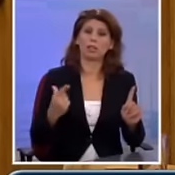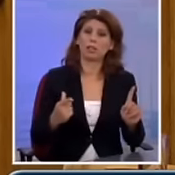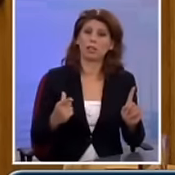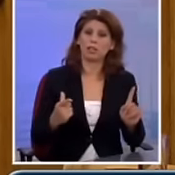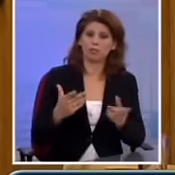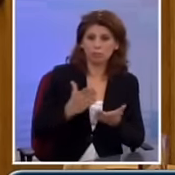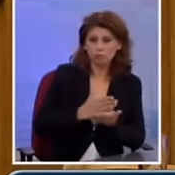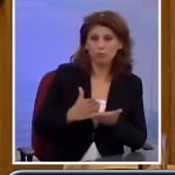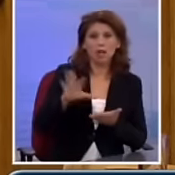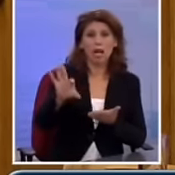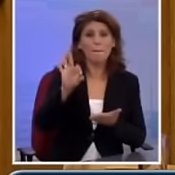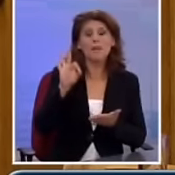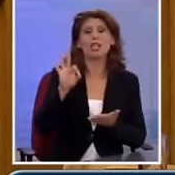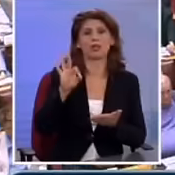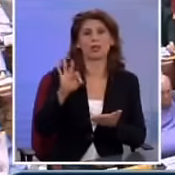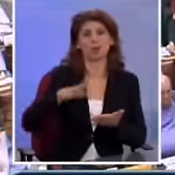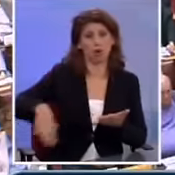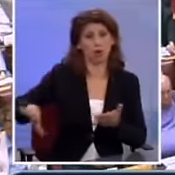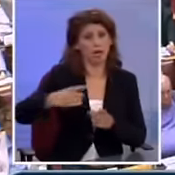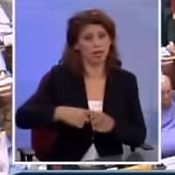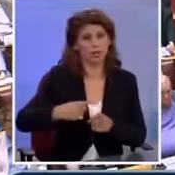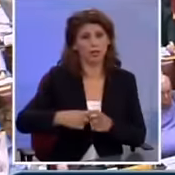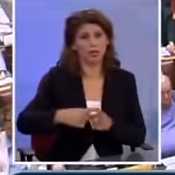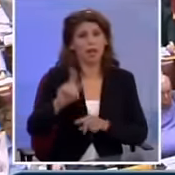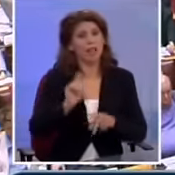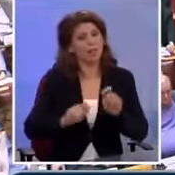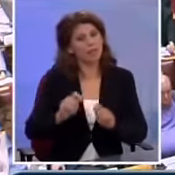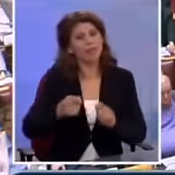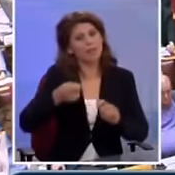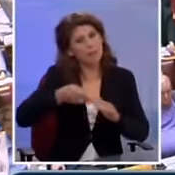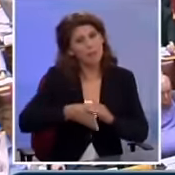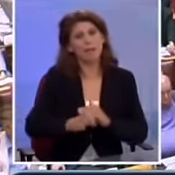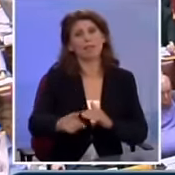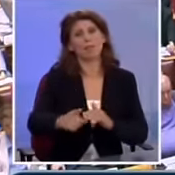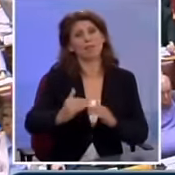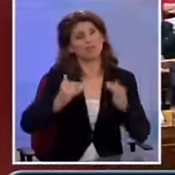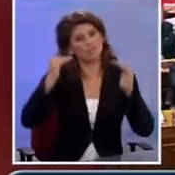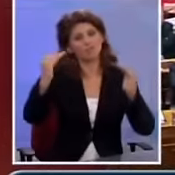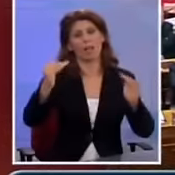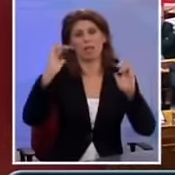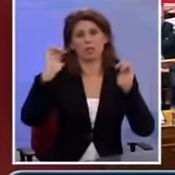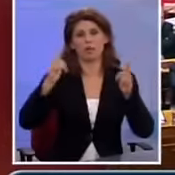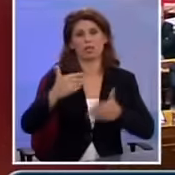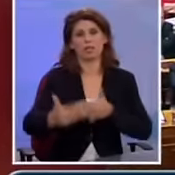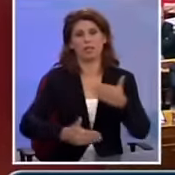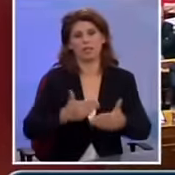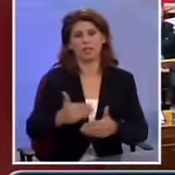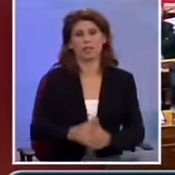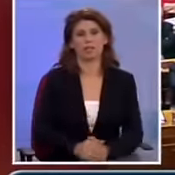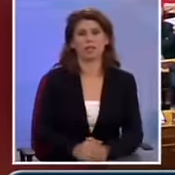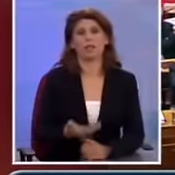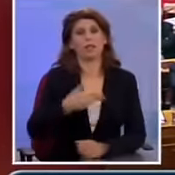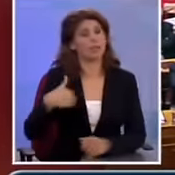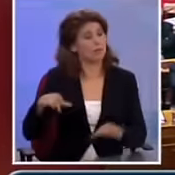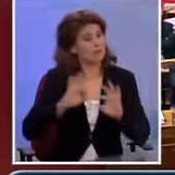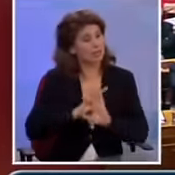διακριτή επιλογή του ελληνικού λαού θα σφυριλατηθεί μέσα από αυτή την κορυφαία δημοκρατική διαδικασία. Είμαστε